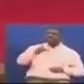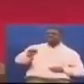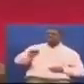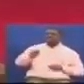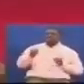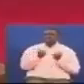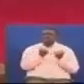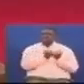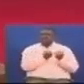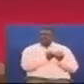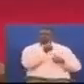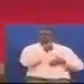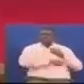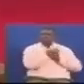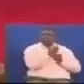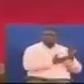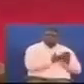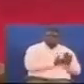nchi